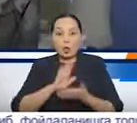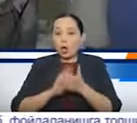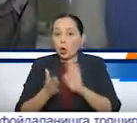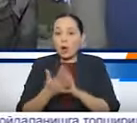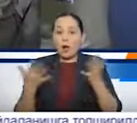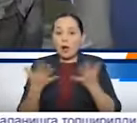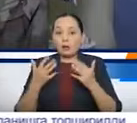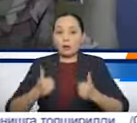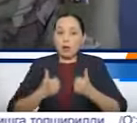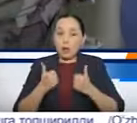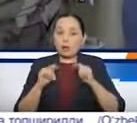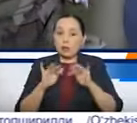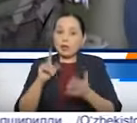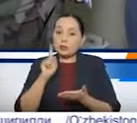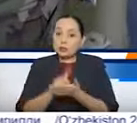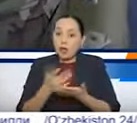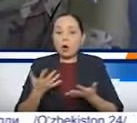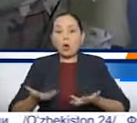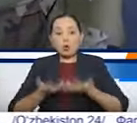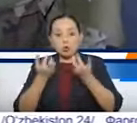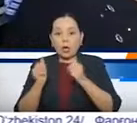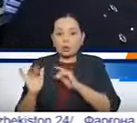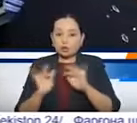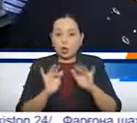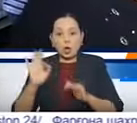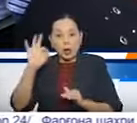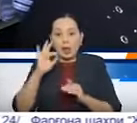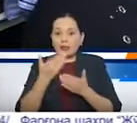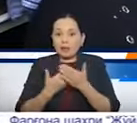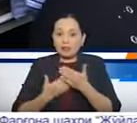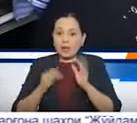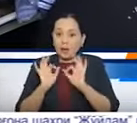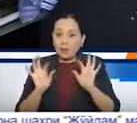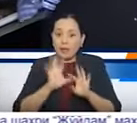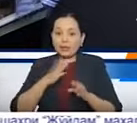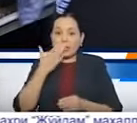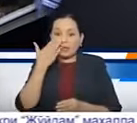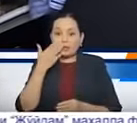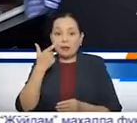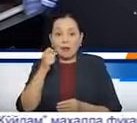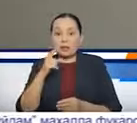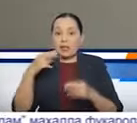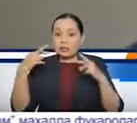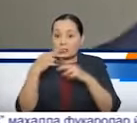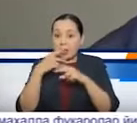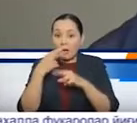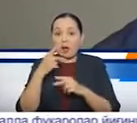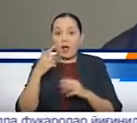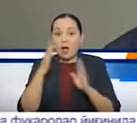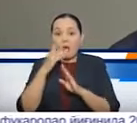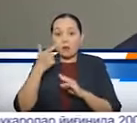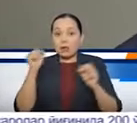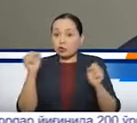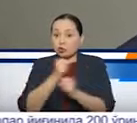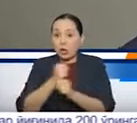holatlarda qanday harakat qilish zarurligi, qutqarish choralari bo'yicha tavsiyalar berildi. Is gazdan zaharlanish va havo gaz aralashmasi